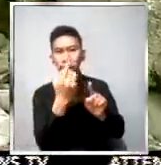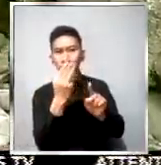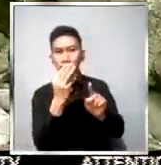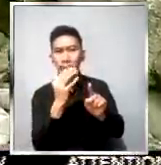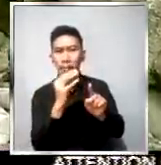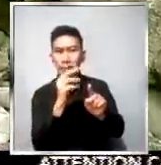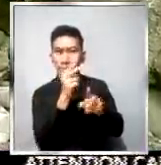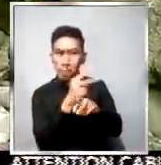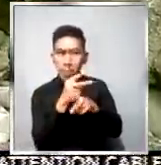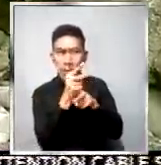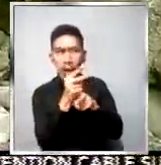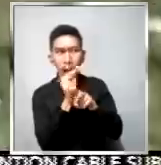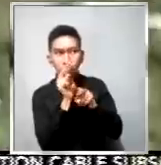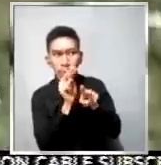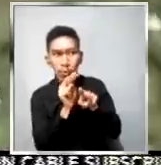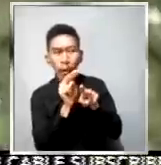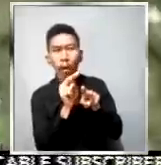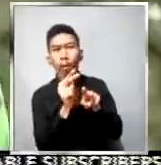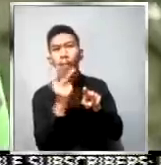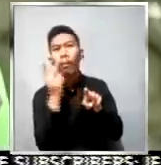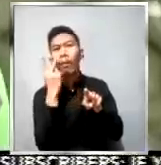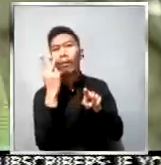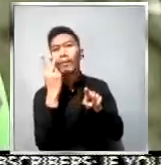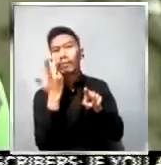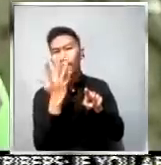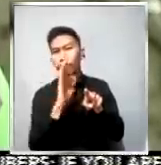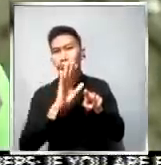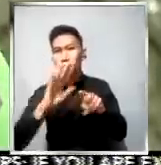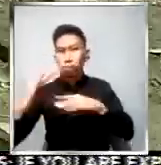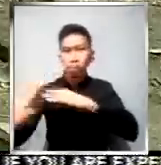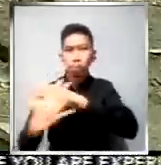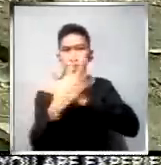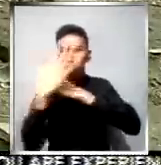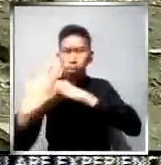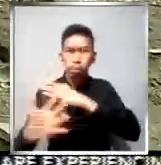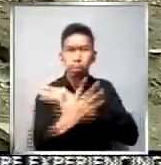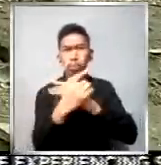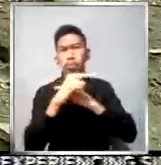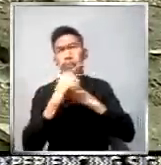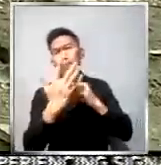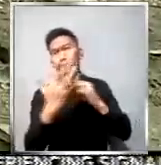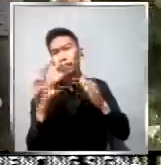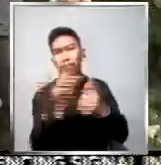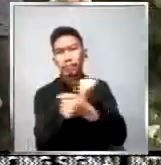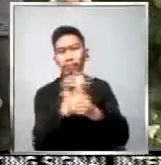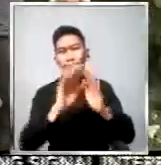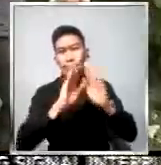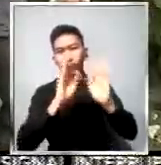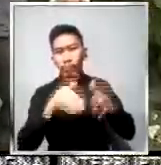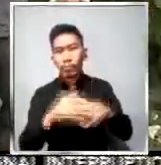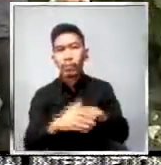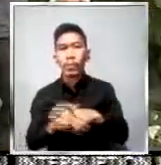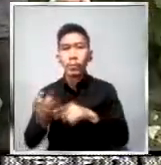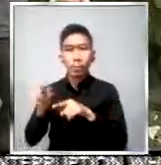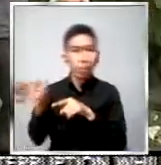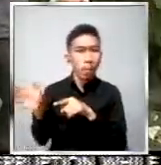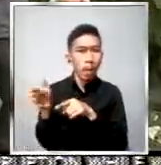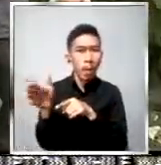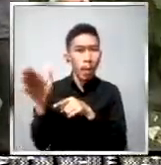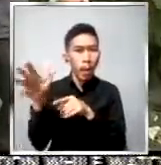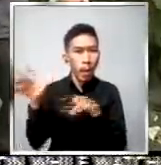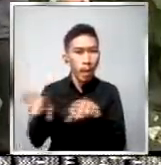malalaking alo ng kanyang bahay. Pangiisda ang ikinabubuhay ni Michael pero dahil katatapos lang maoperahan, matagal na raw siyang hindi